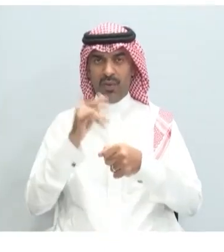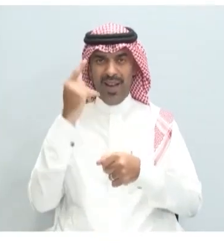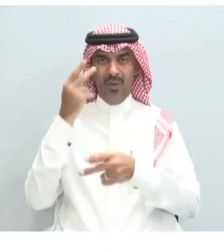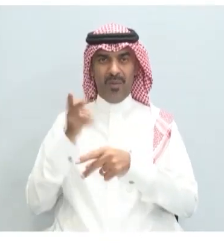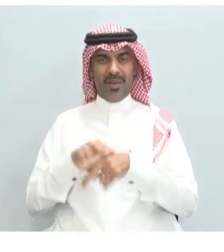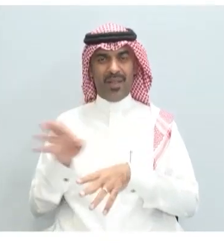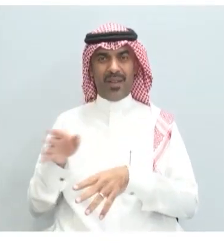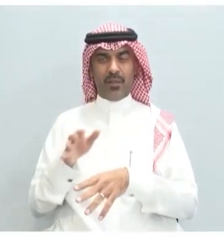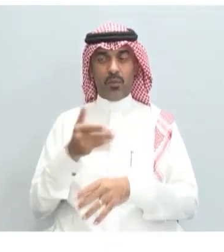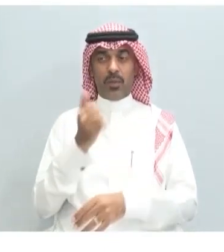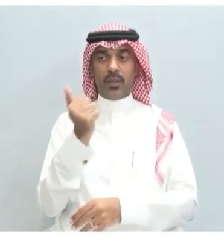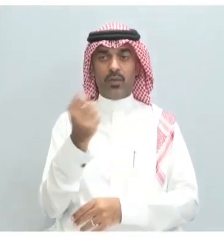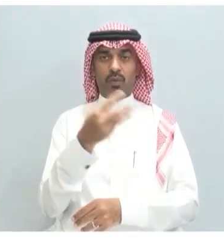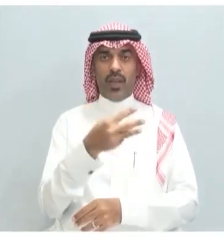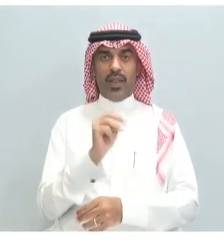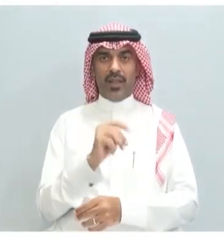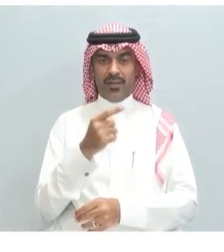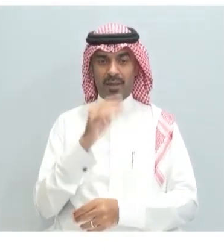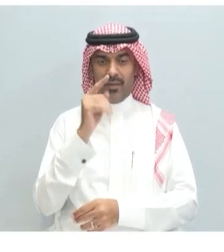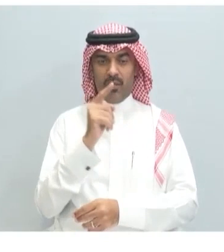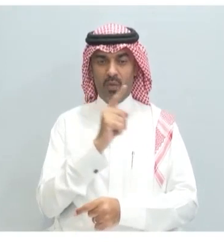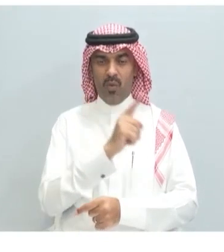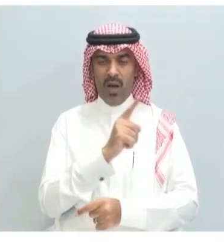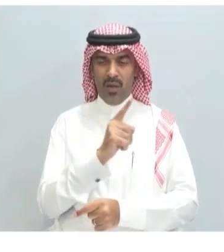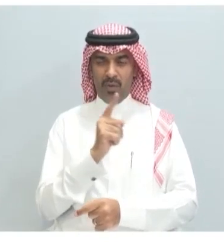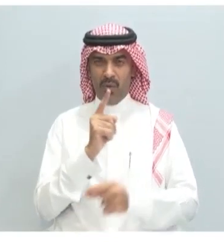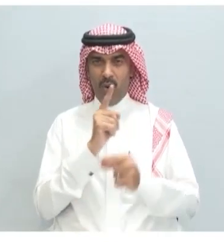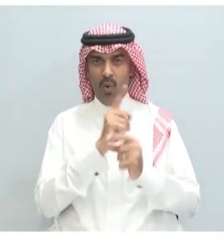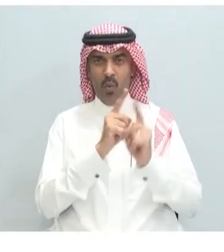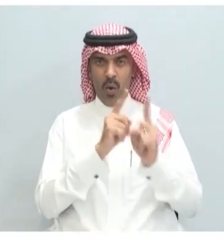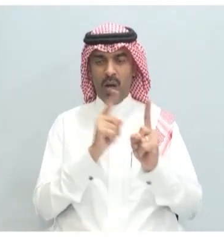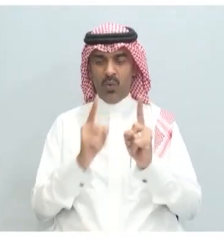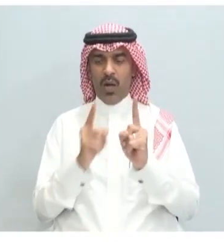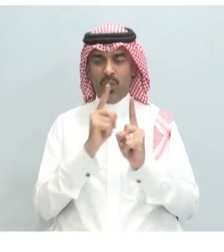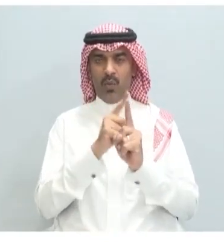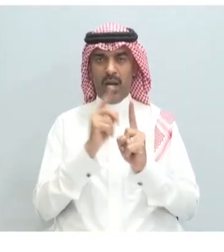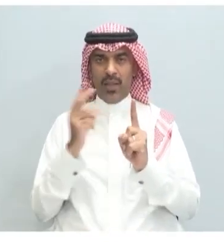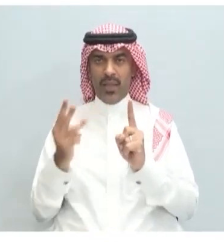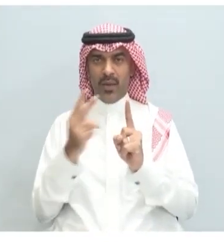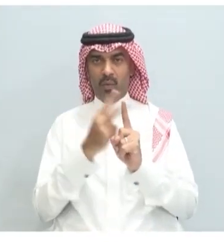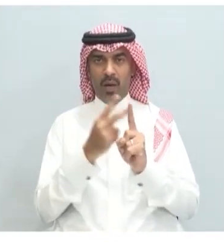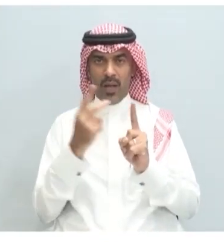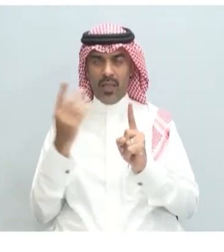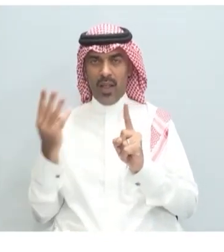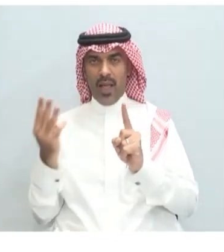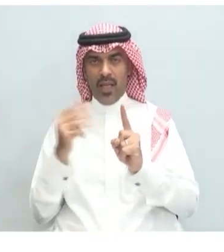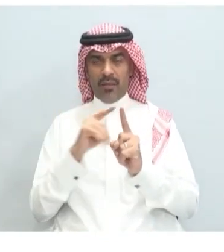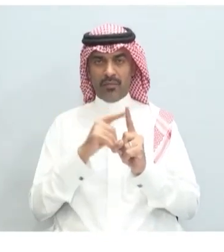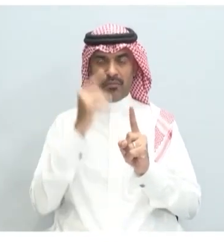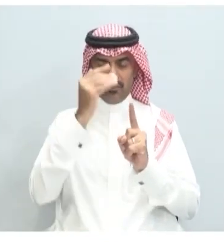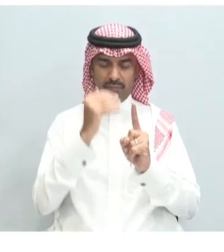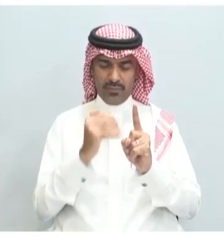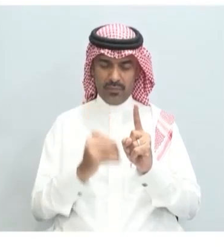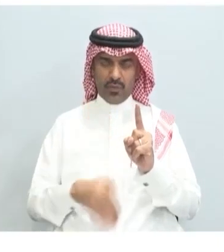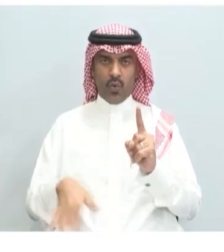بتتكرر معانا يعني اللي هي الى واحد وست وبعدين 2 وواحد وهكذا الى 2 وست يعني تكلمنا عنها هذه